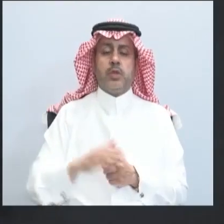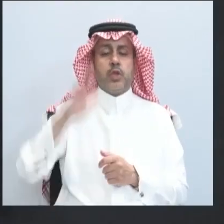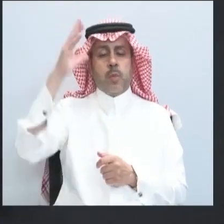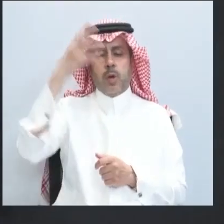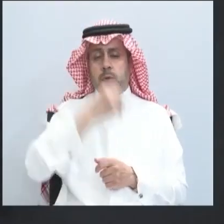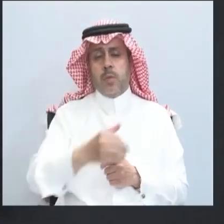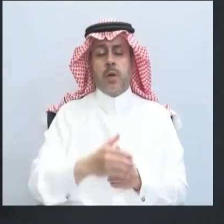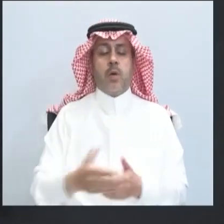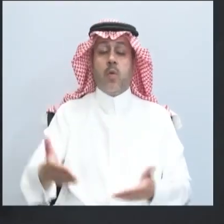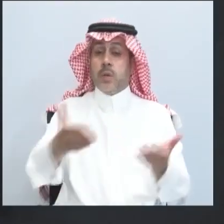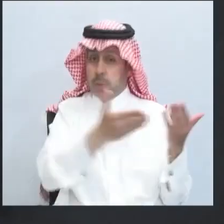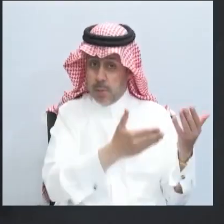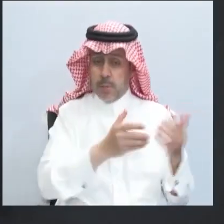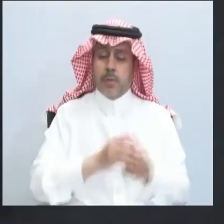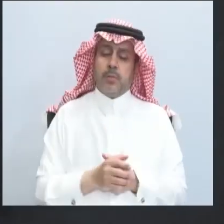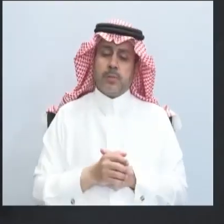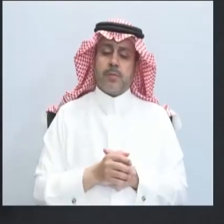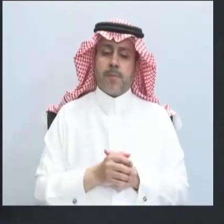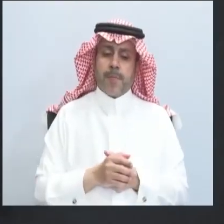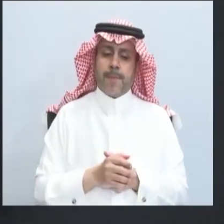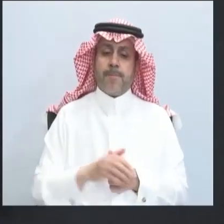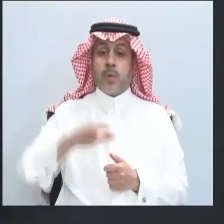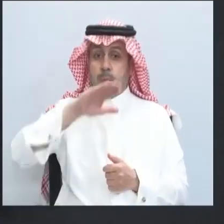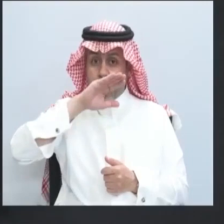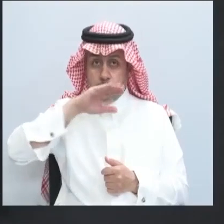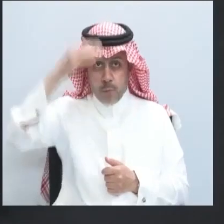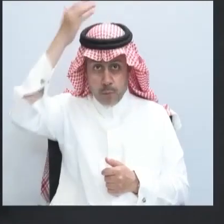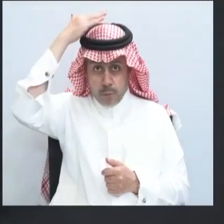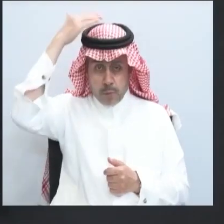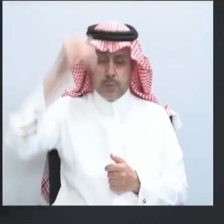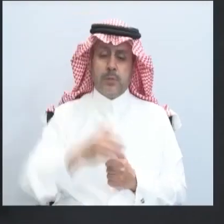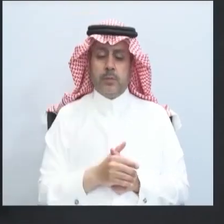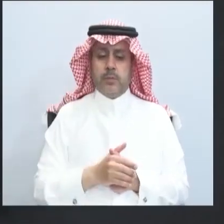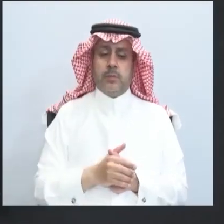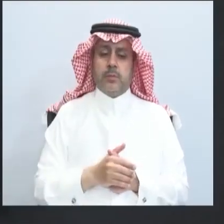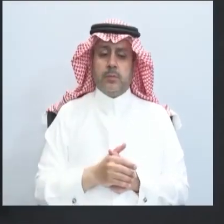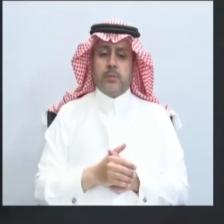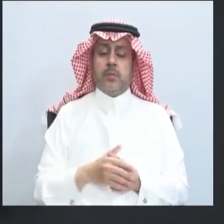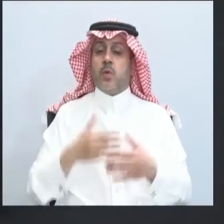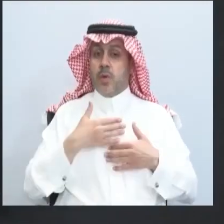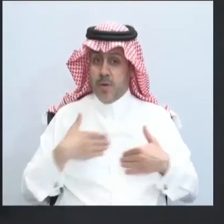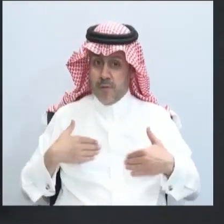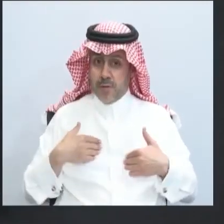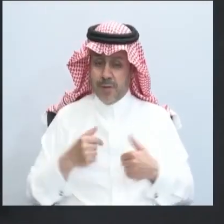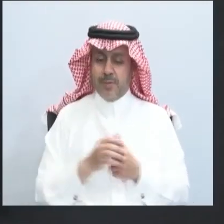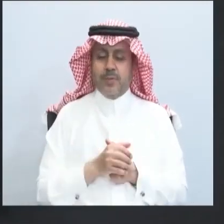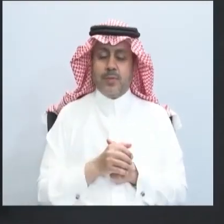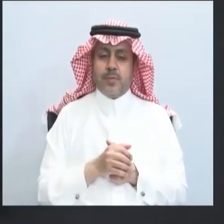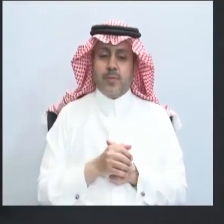وبركاته اهلا وسهلا ومرحبا بك وحيي به ورحب يفرح